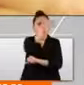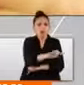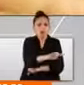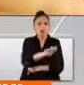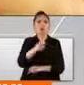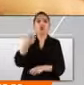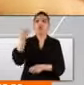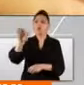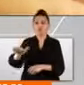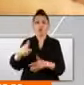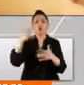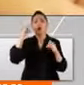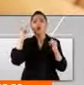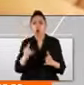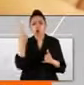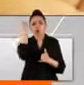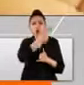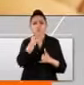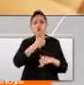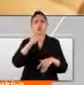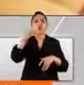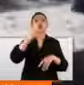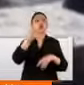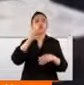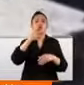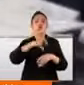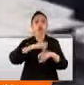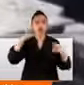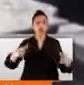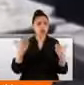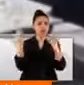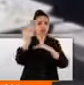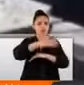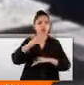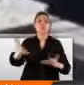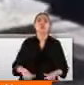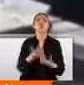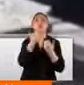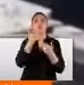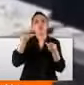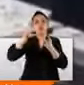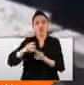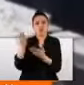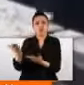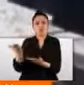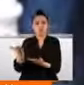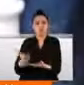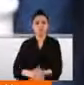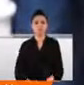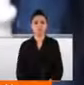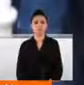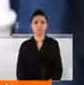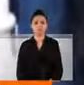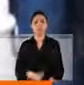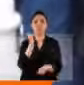da fenalaştı diyerek hastaneye götürdü. Küçük çocuk kurtarılamadı.